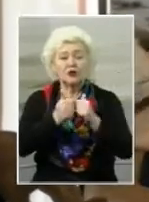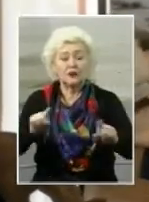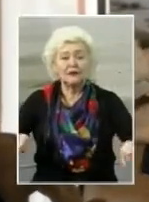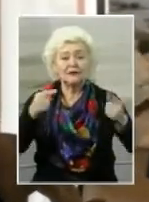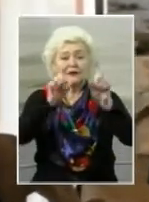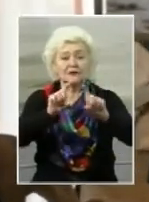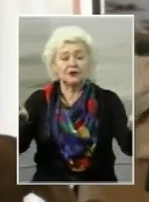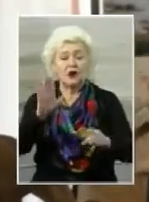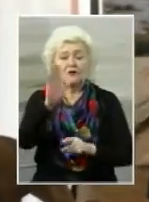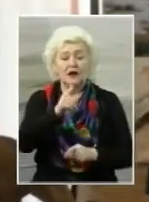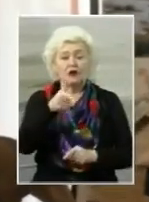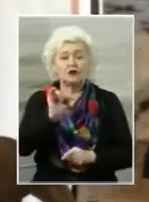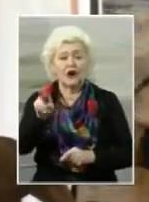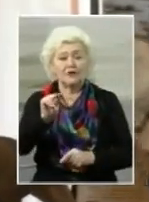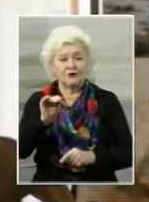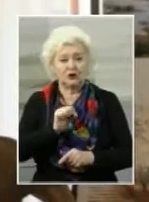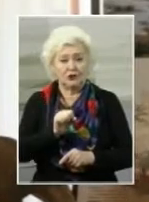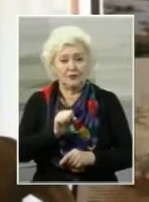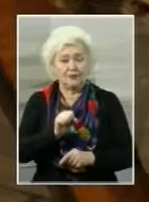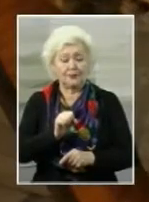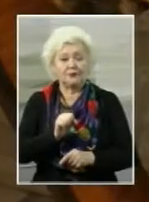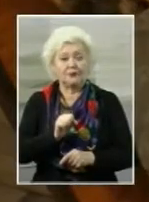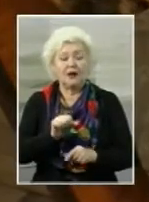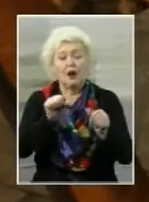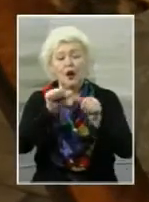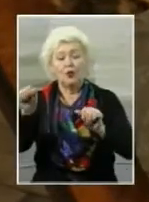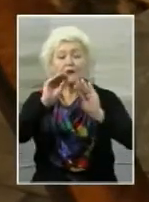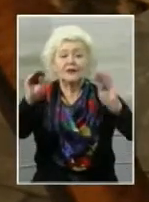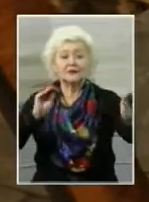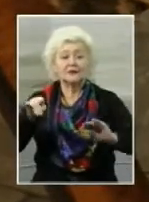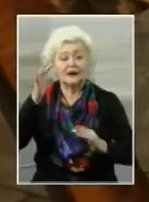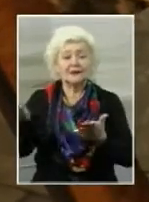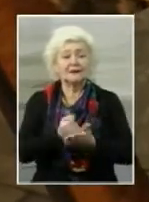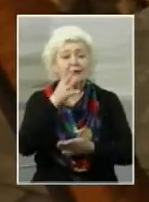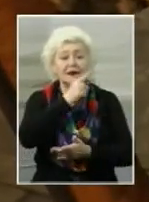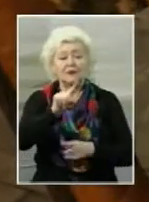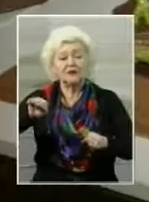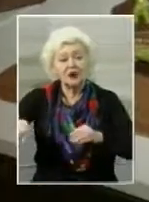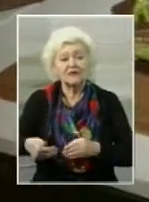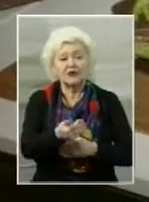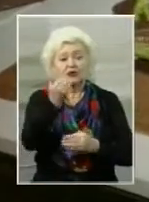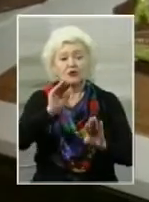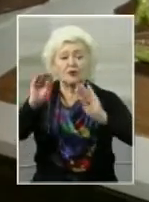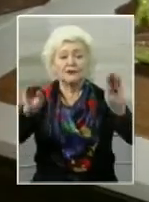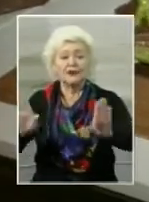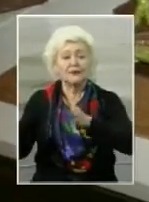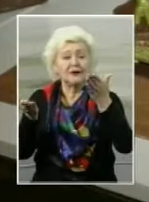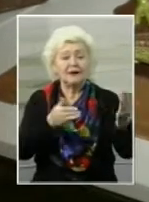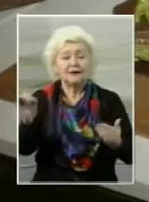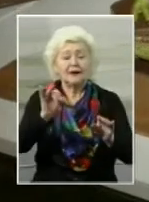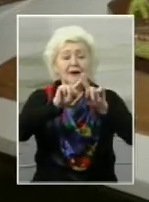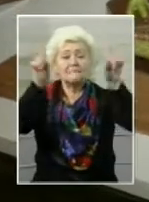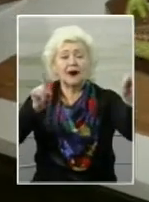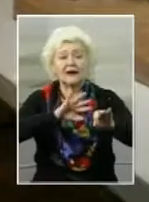засновника музею Віктора Гошкевича. Окрім експонатів, знайдених під час розкопок, на виставці представлено і